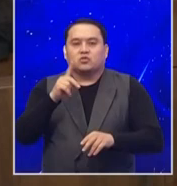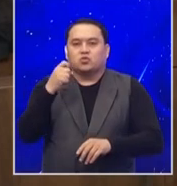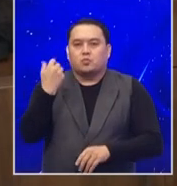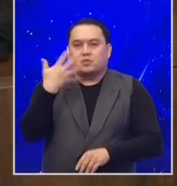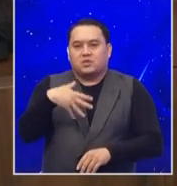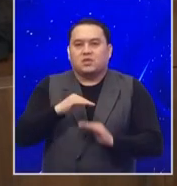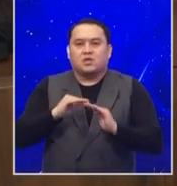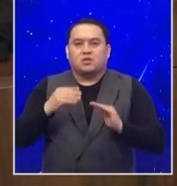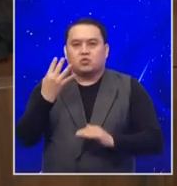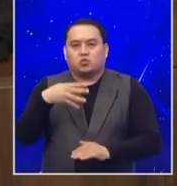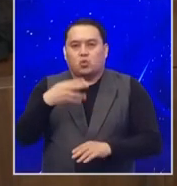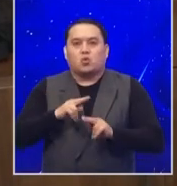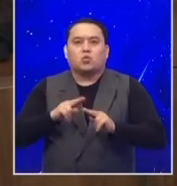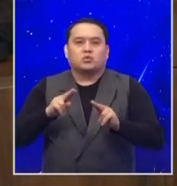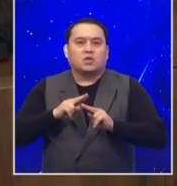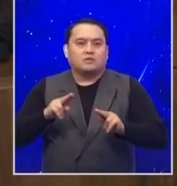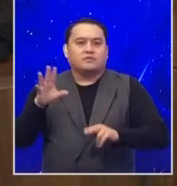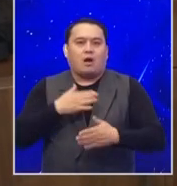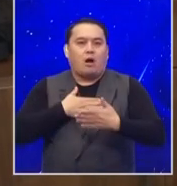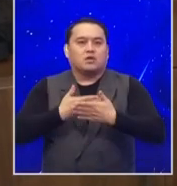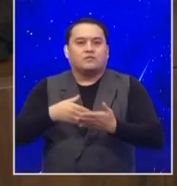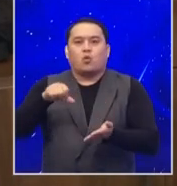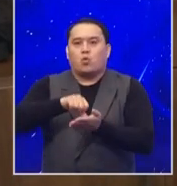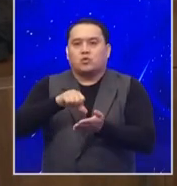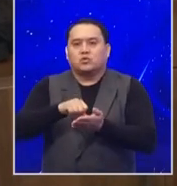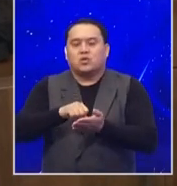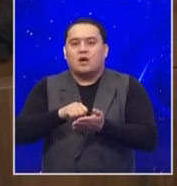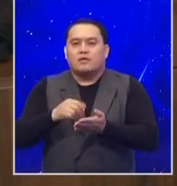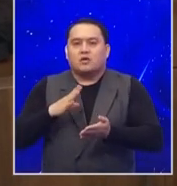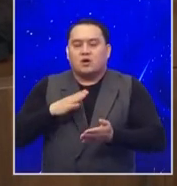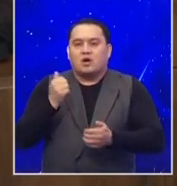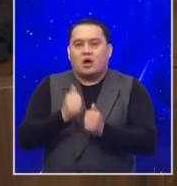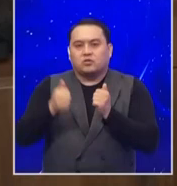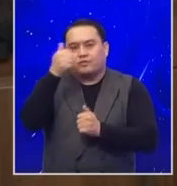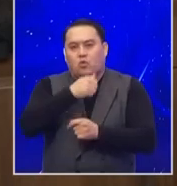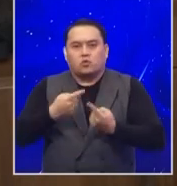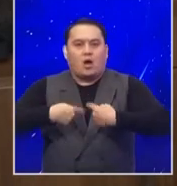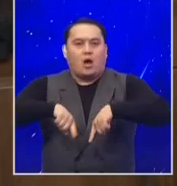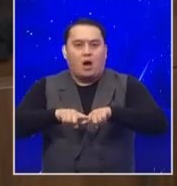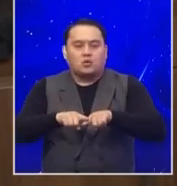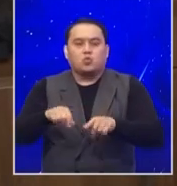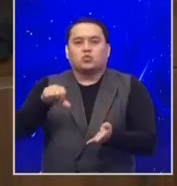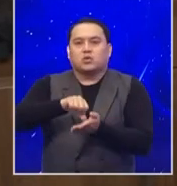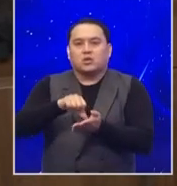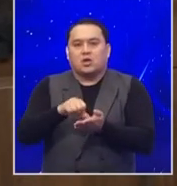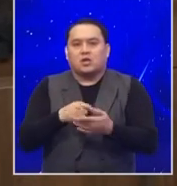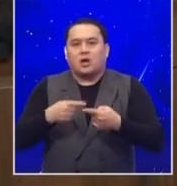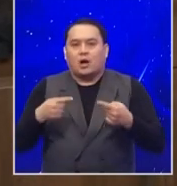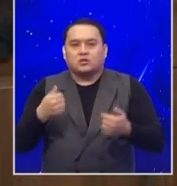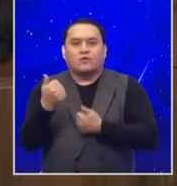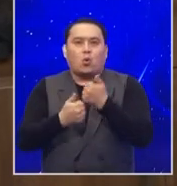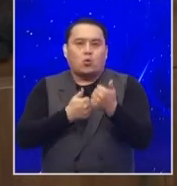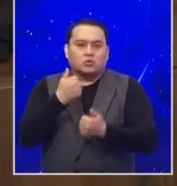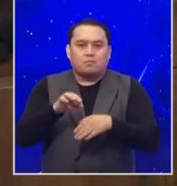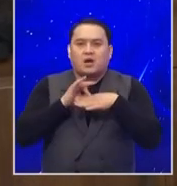150 учеников и 40 преподавателей. Все активно участвуют в жизни школы и ежегодно организовывают, а также участвуют в самых разных